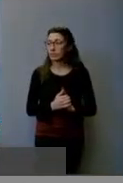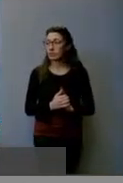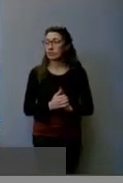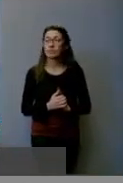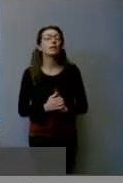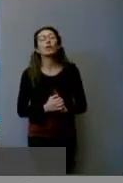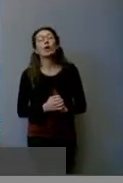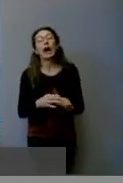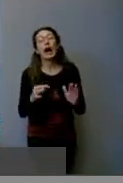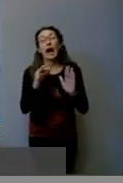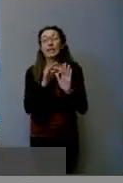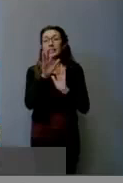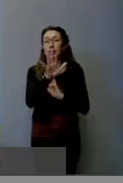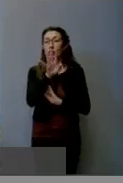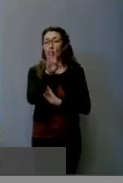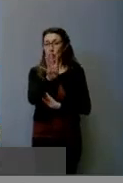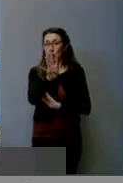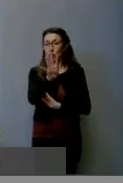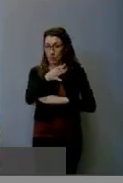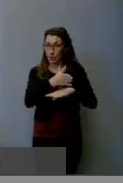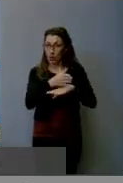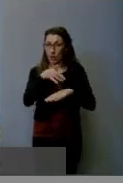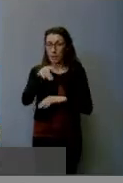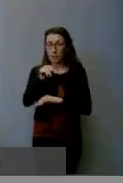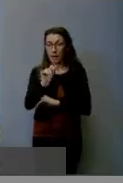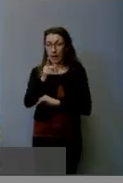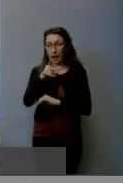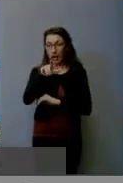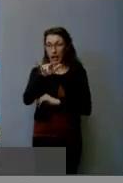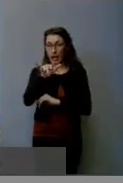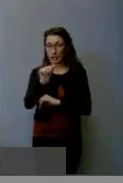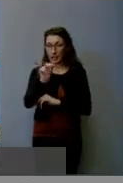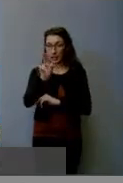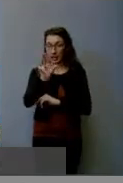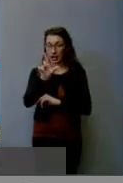all'articolo 54 della consigliere Paglialunga.